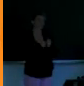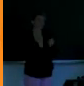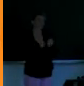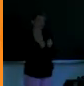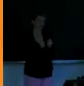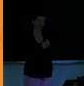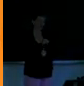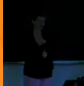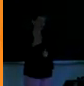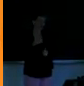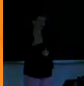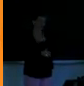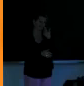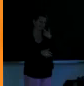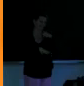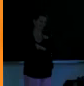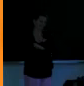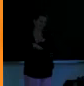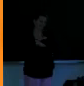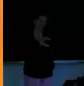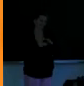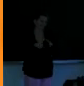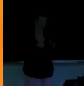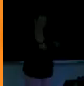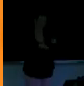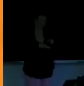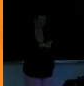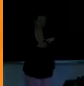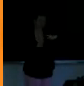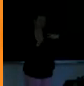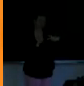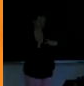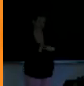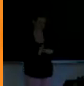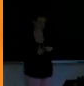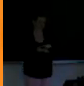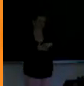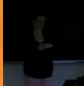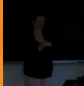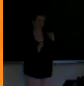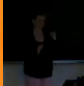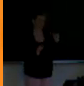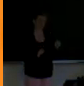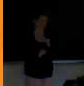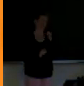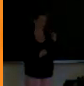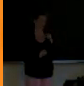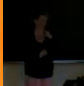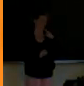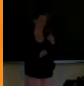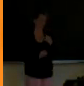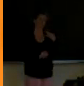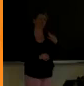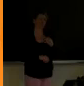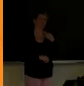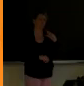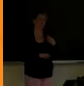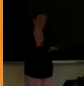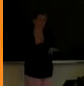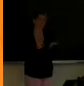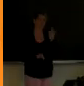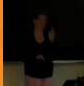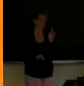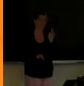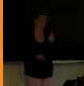di accompagnarli nel percorso di ingegneria. Ingegneria non è facile, preferisco dirlo sempre, perché poi